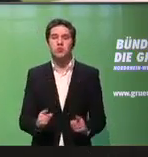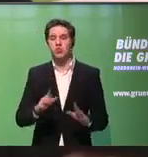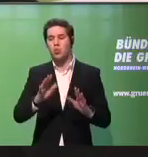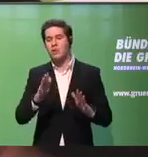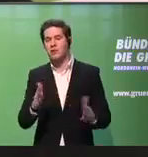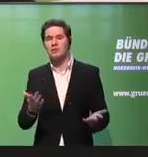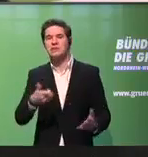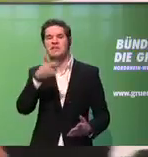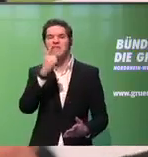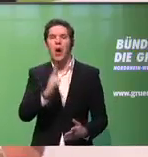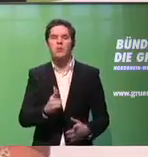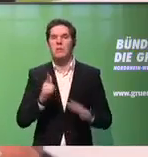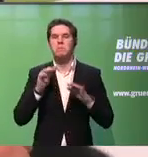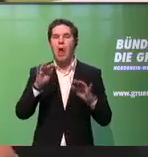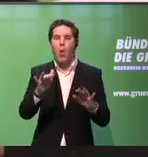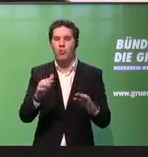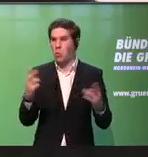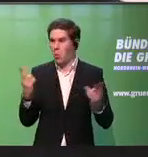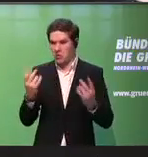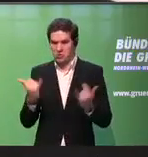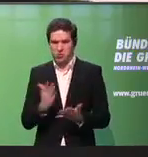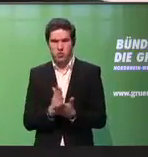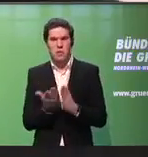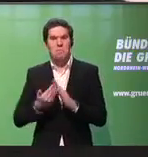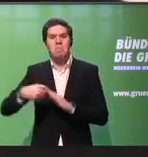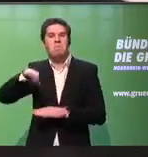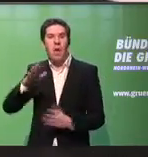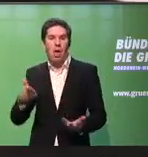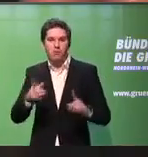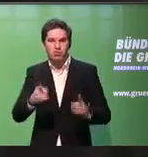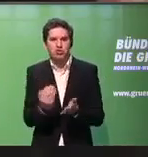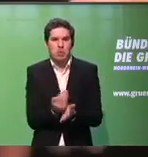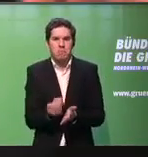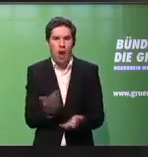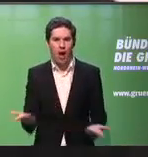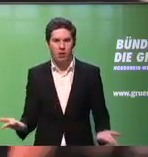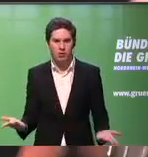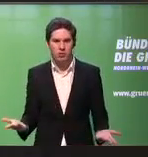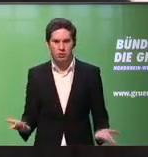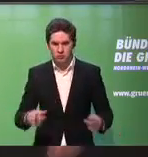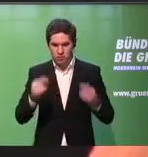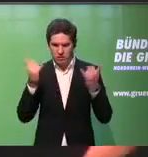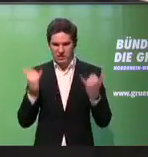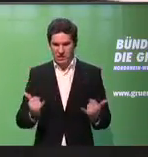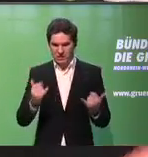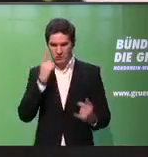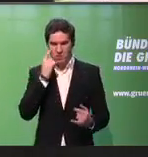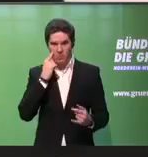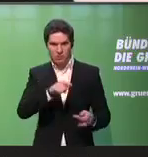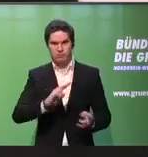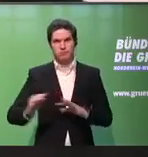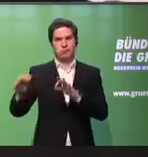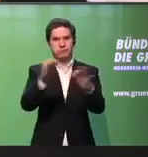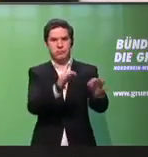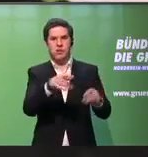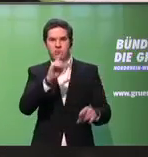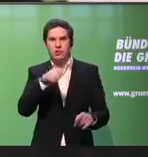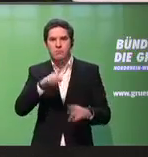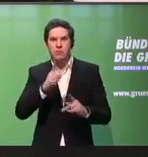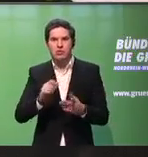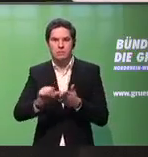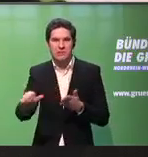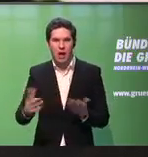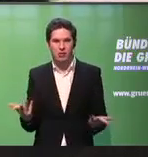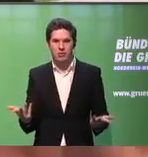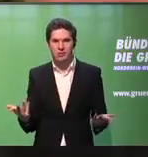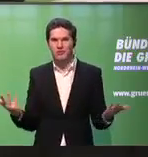200 Millionen oder mehr vielleicht jetzt sparen, um diese Traveling Circus zu finanzieren. Aber wir müssen